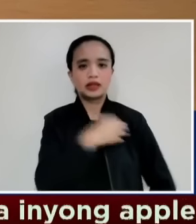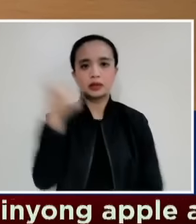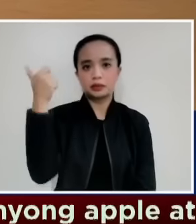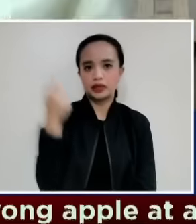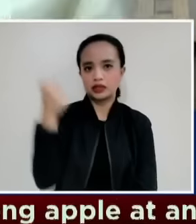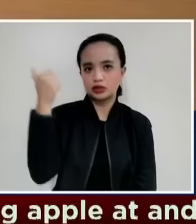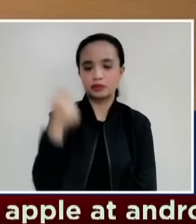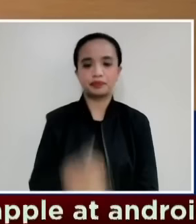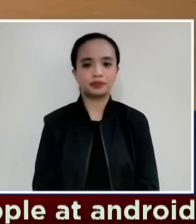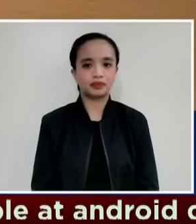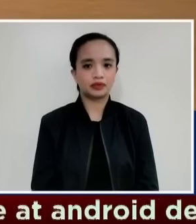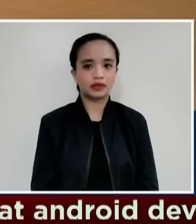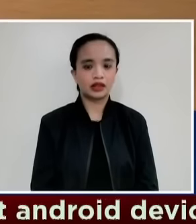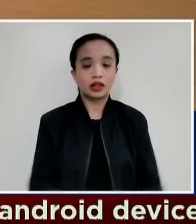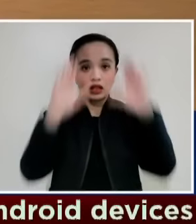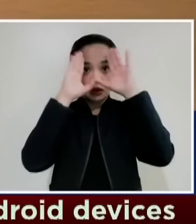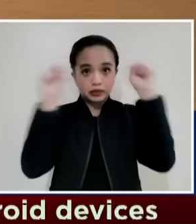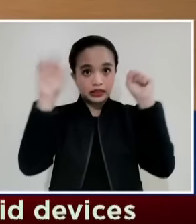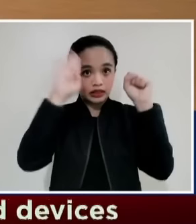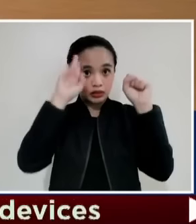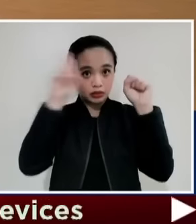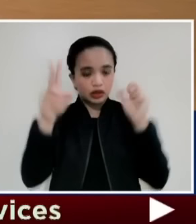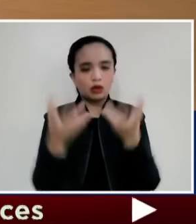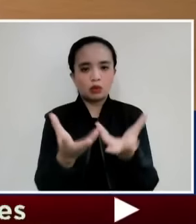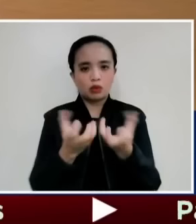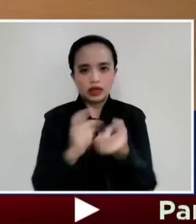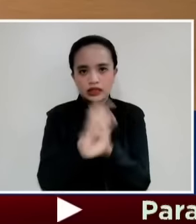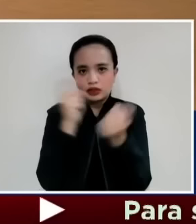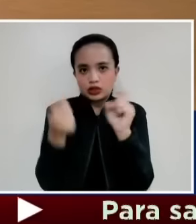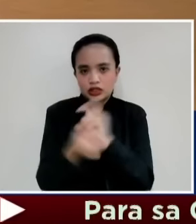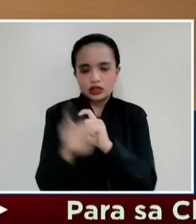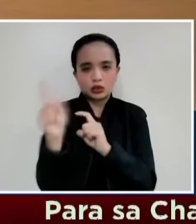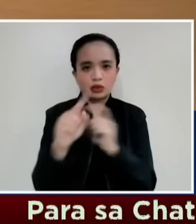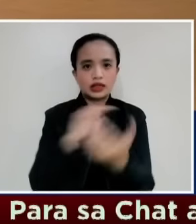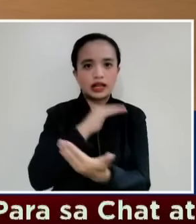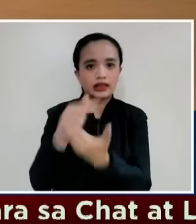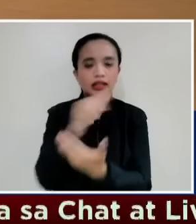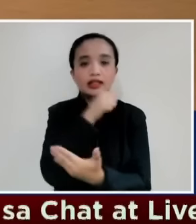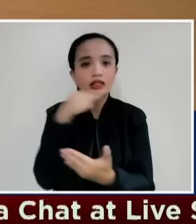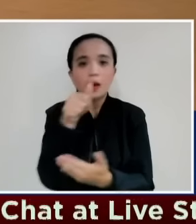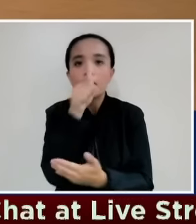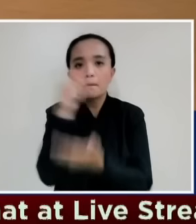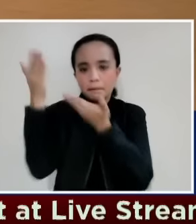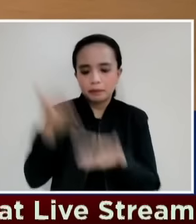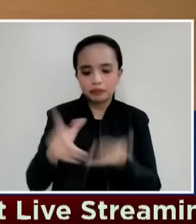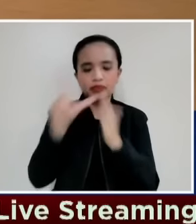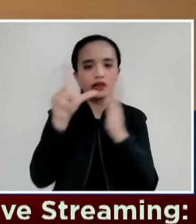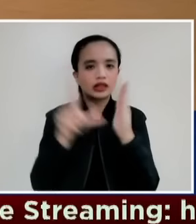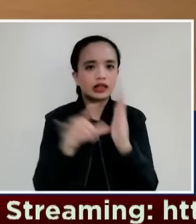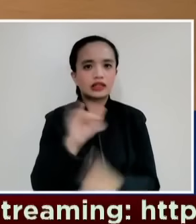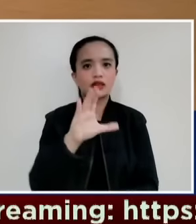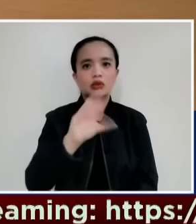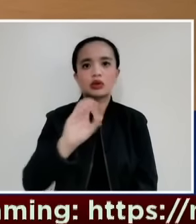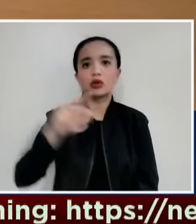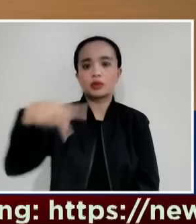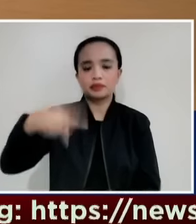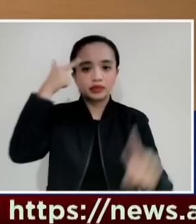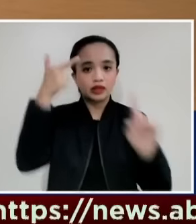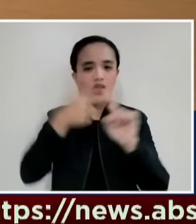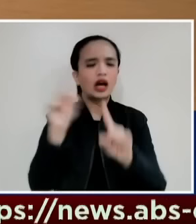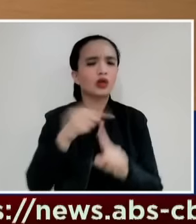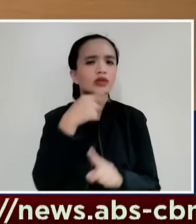ng Pangulo na maamyendahan ang Fisheries Code, maging Anti-Agricultural Smuggling Act at Cooperative Code. Binilin din ng Pangulo